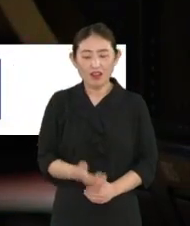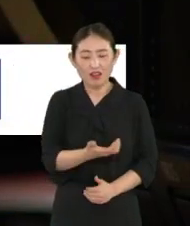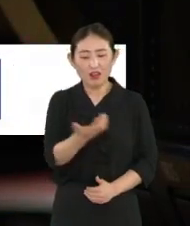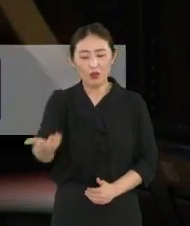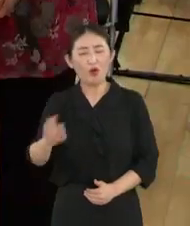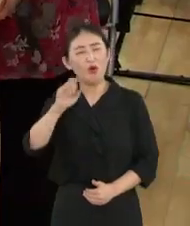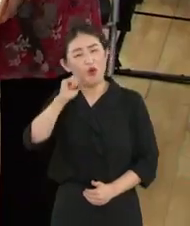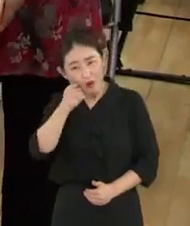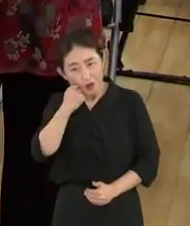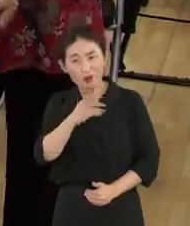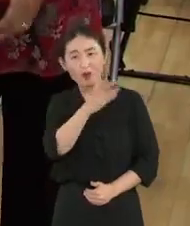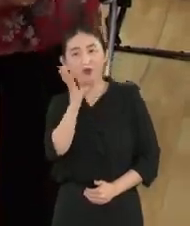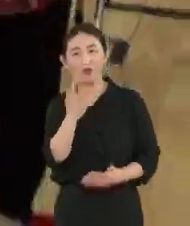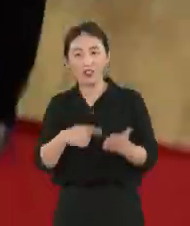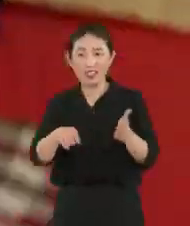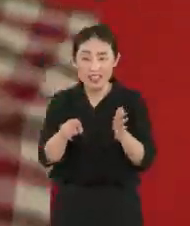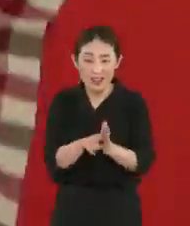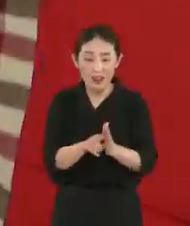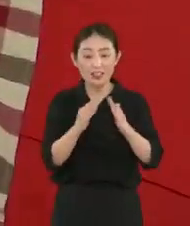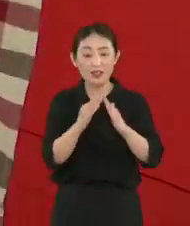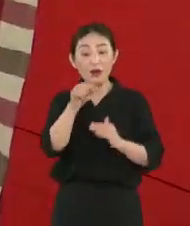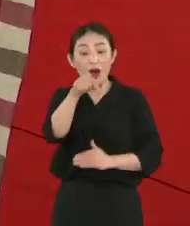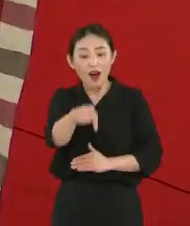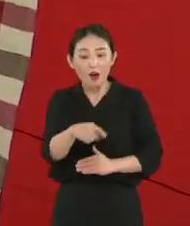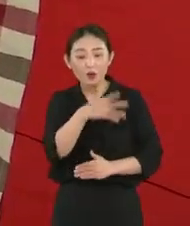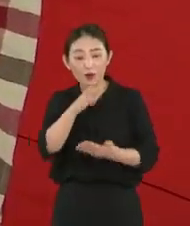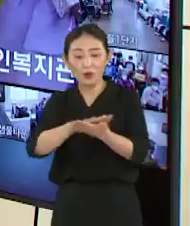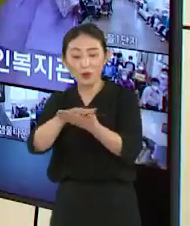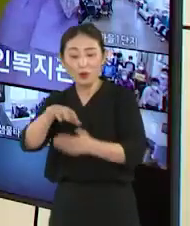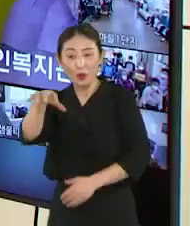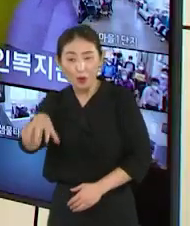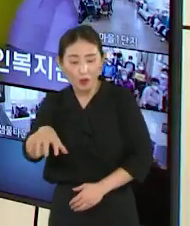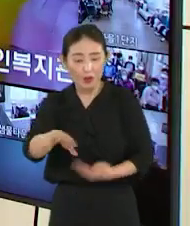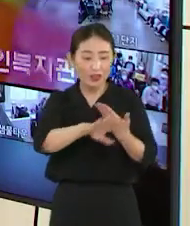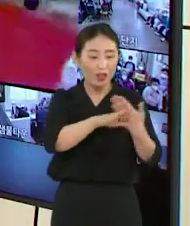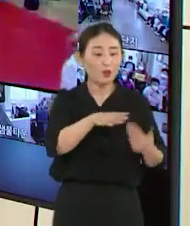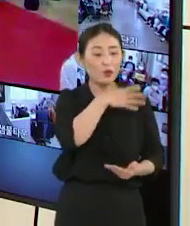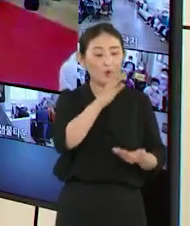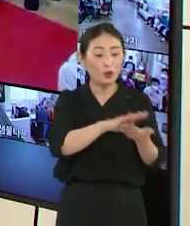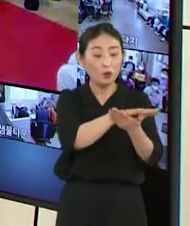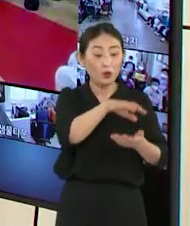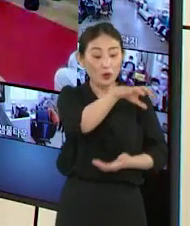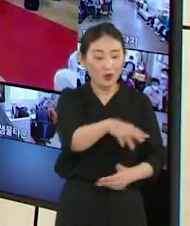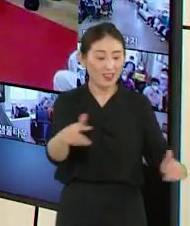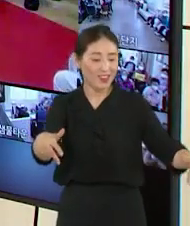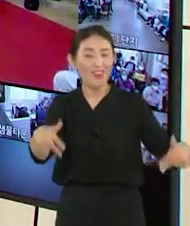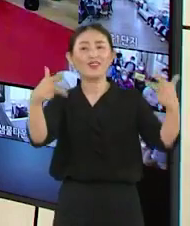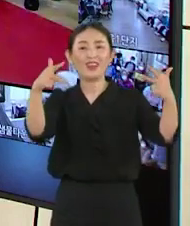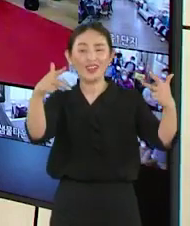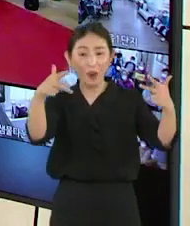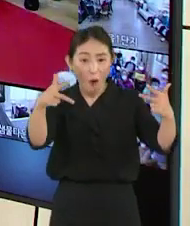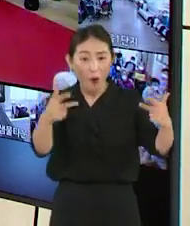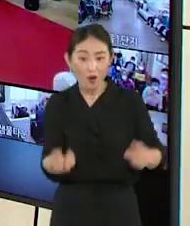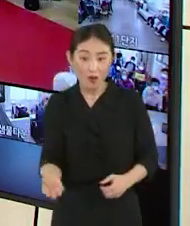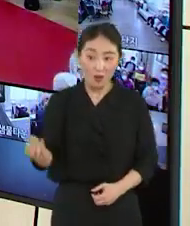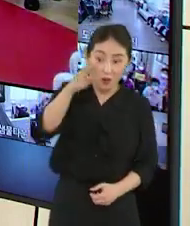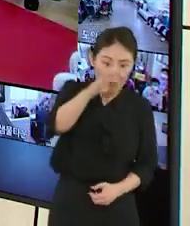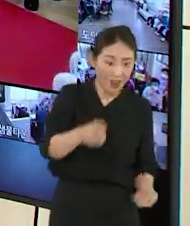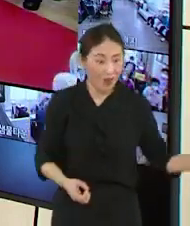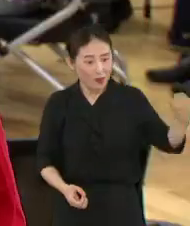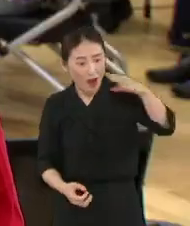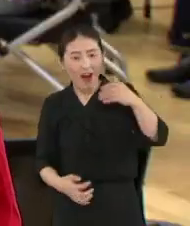않은 어르신들께 집앞 경로당에서 다른 지역 경로당 어르신들과 펼치는 온라인 윷놀이는 마냥 신기하고 지민